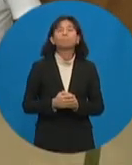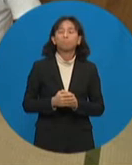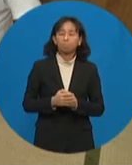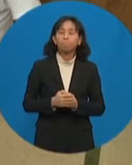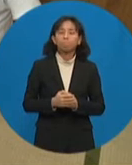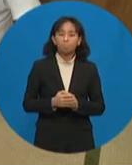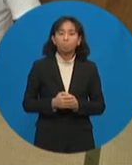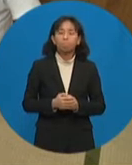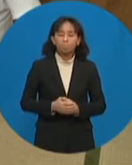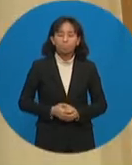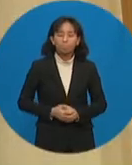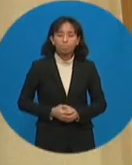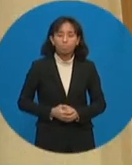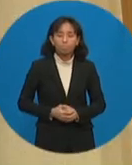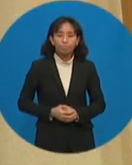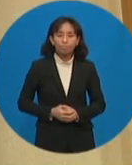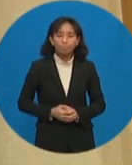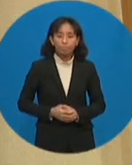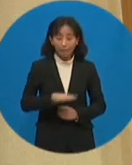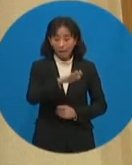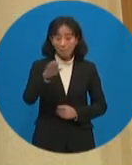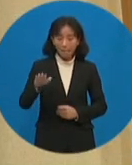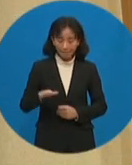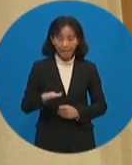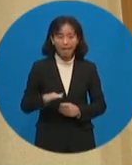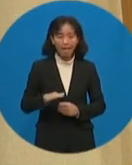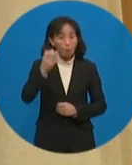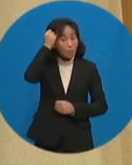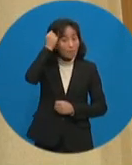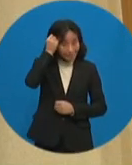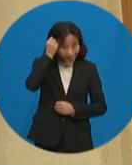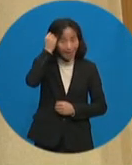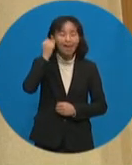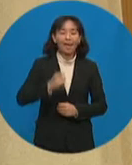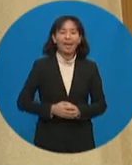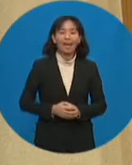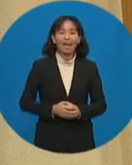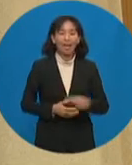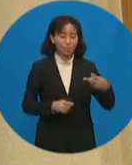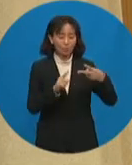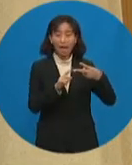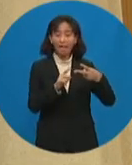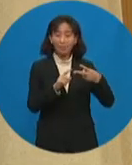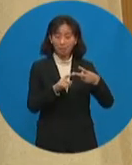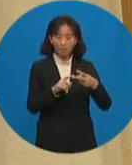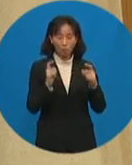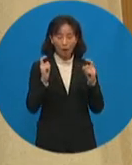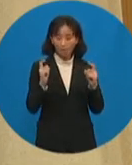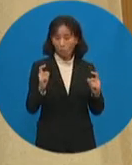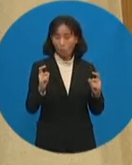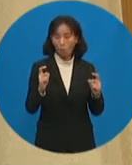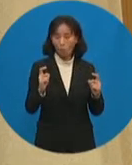ね、はい、ところで皆さん忘れてませんか。2つ目の荒川もんじゃワ